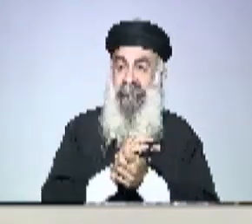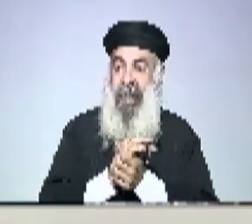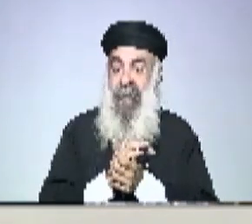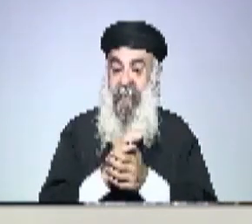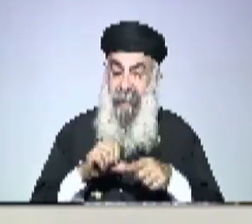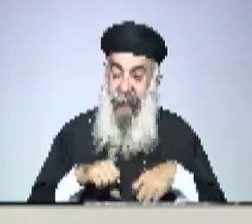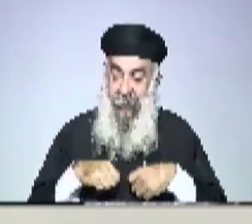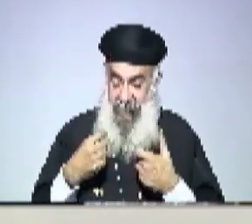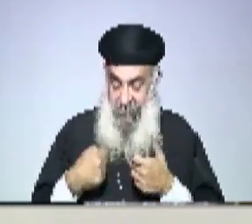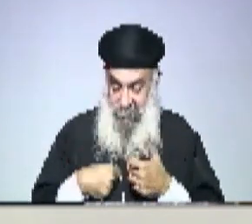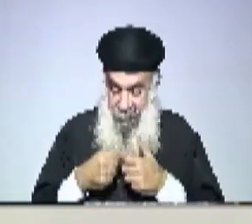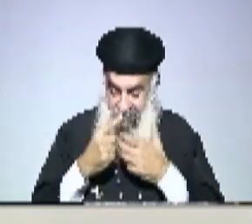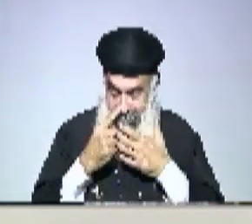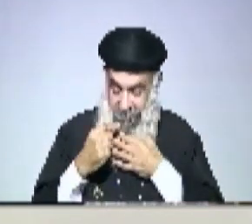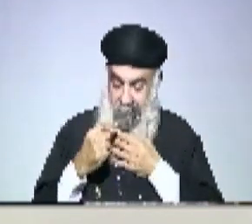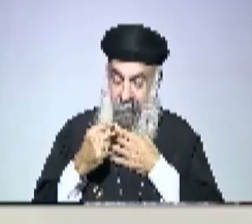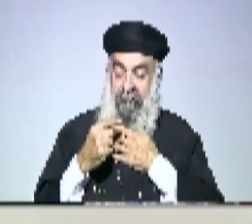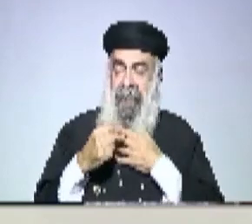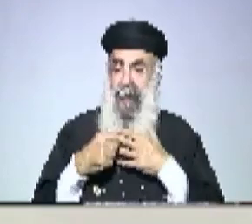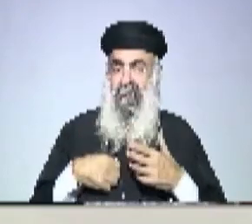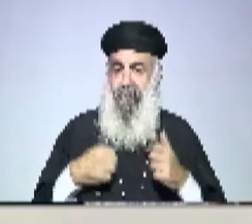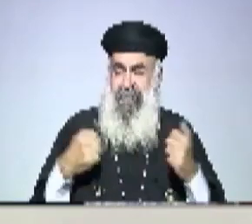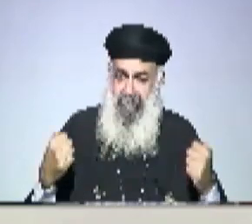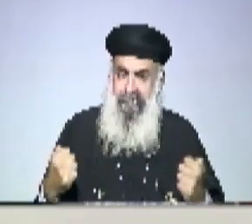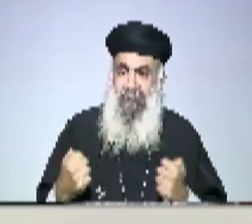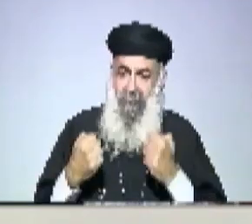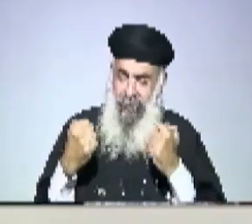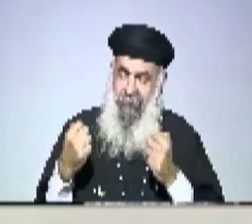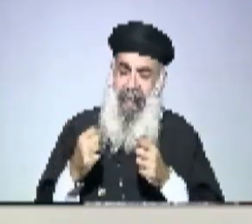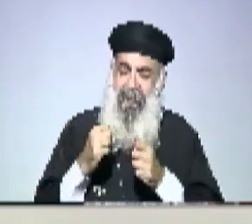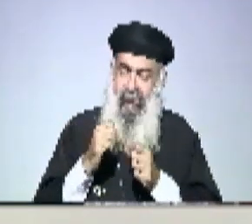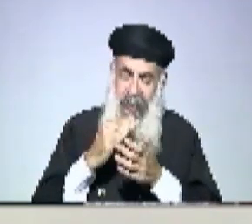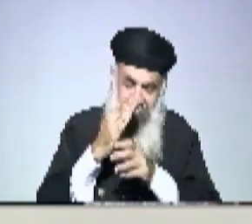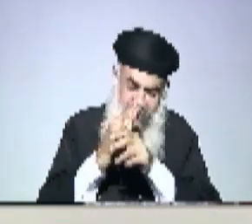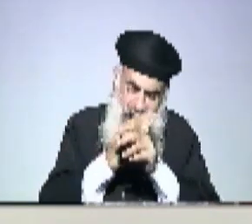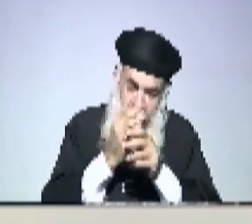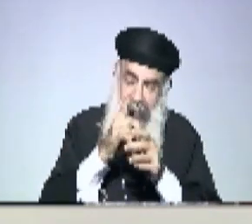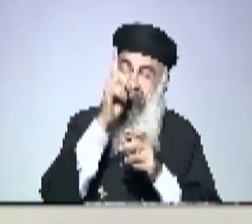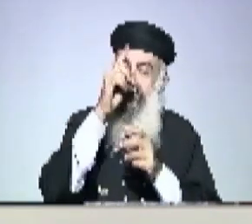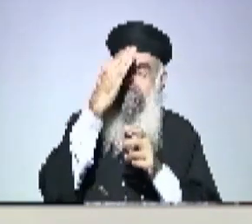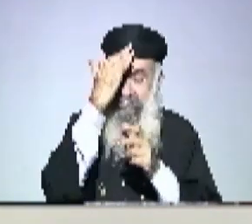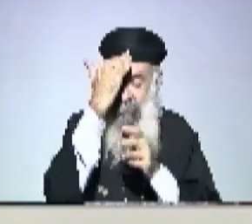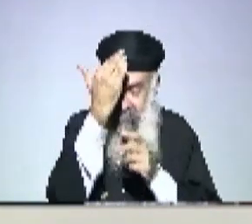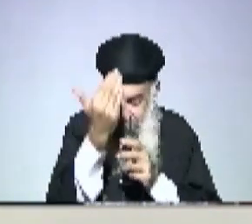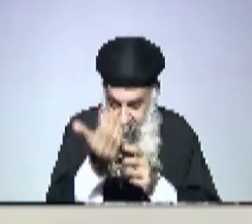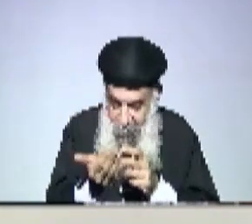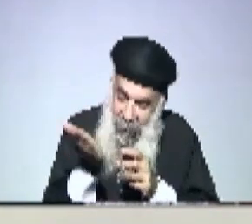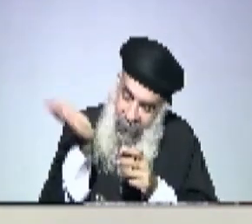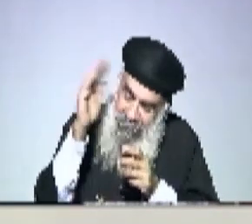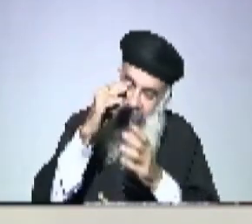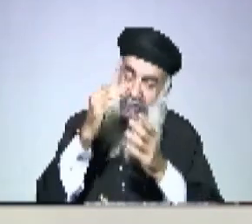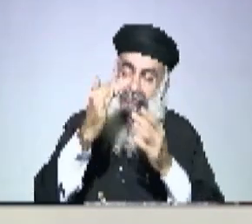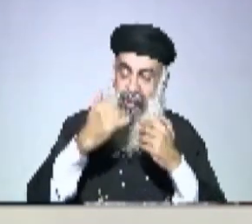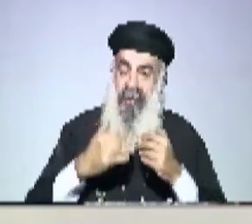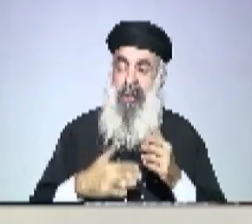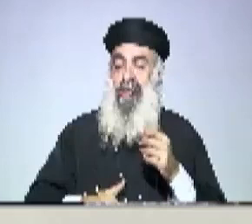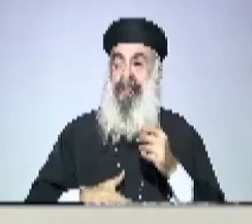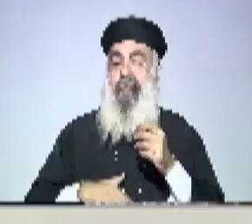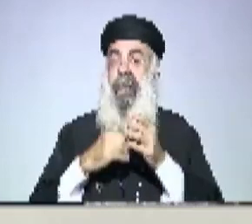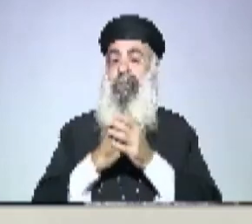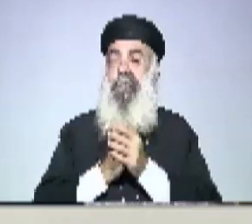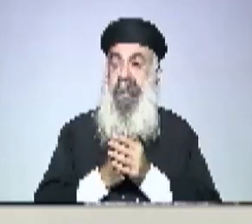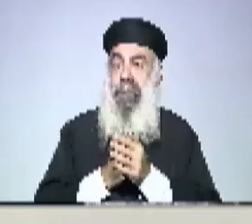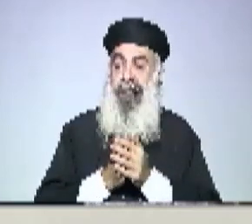الشخصيه اعمل حبه جهاد بسطاء لكن النعمه هي الغنيه اللي تشبعني ولاحظوا هنا